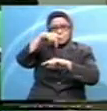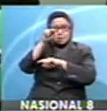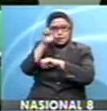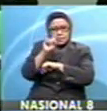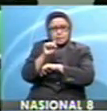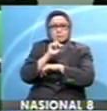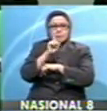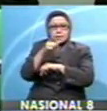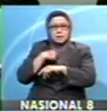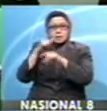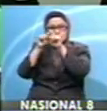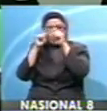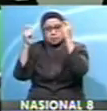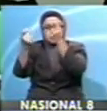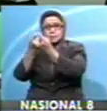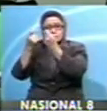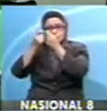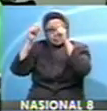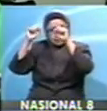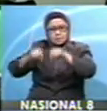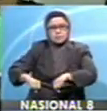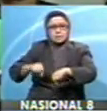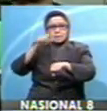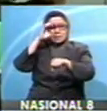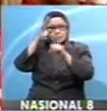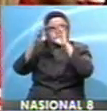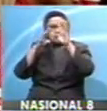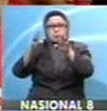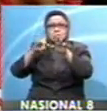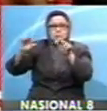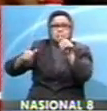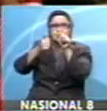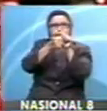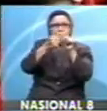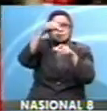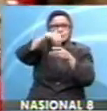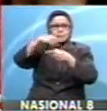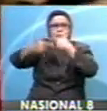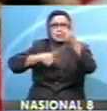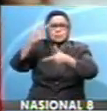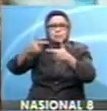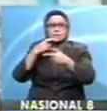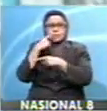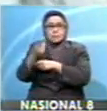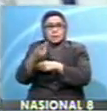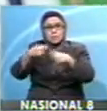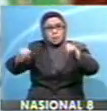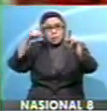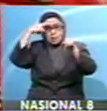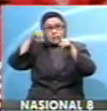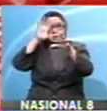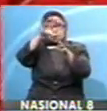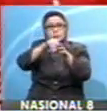can be one team yang boleh boleh create surpr tambah peluang menurunkan empat